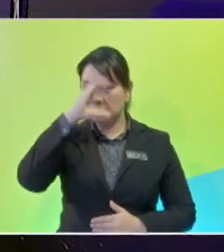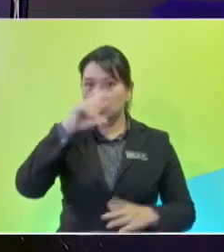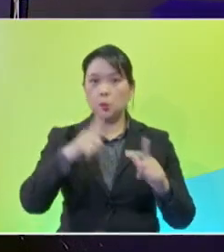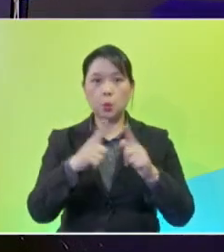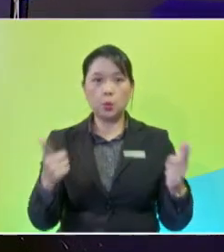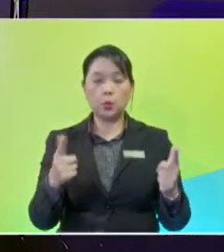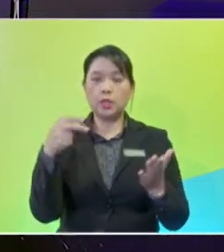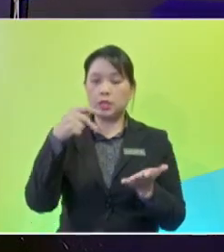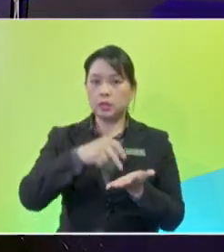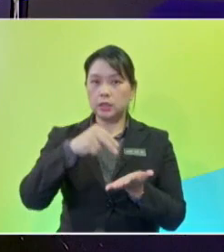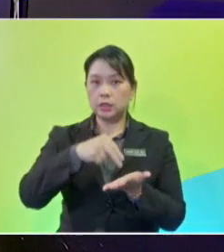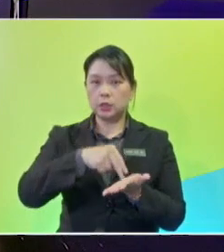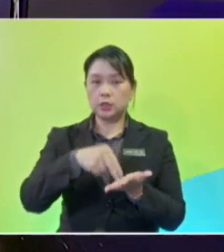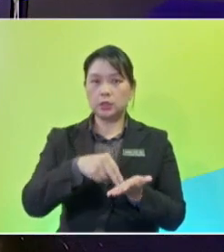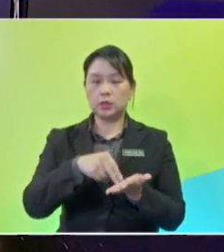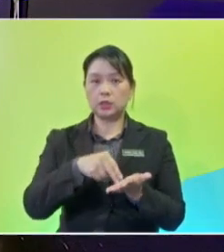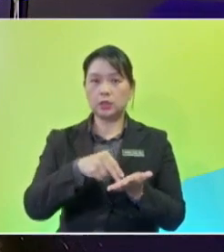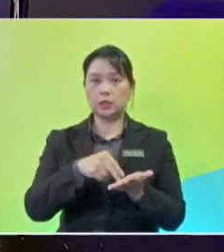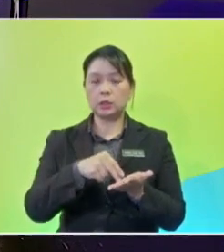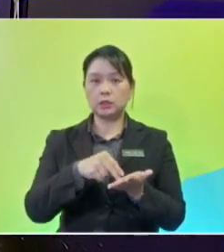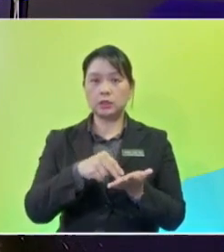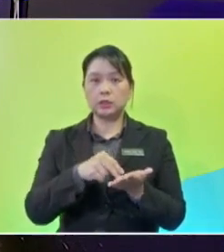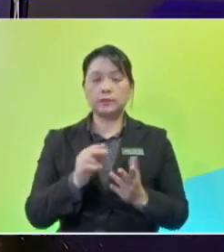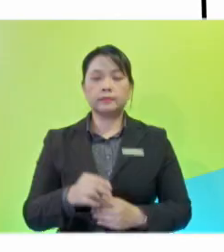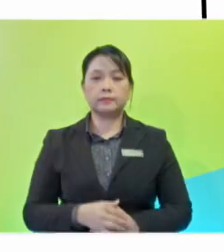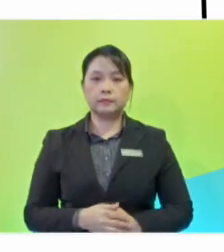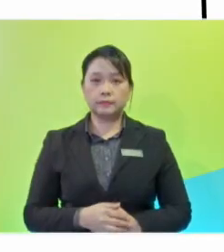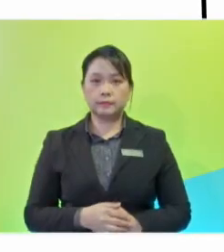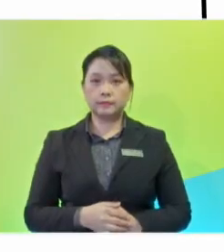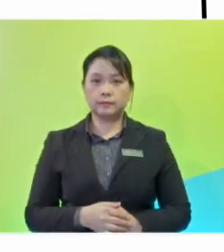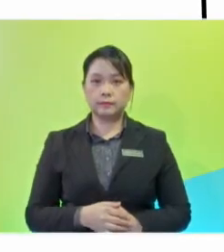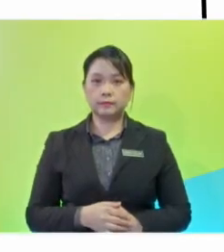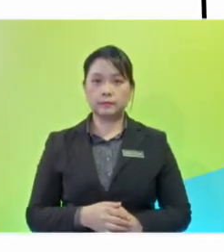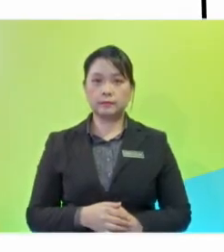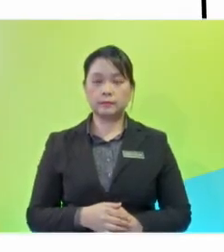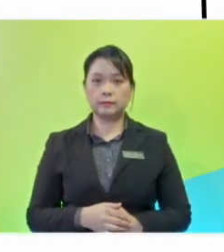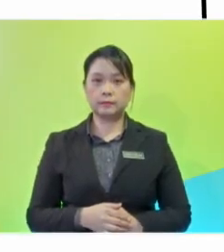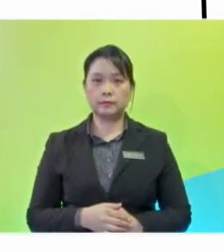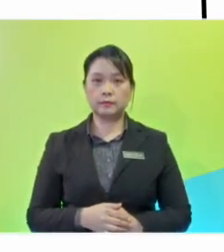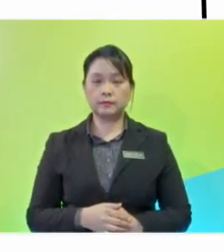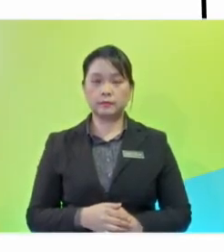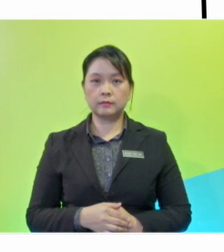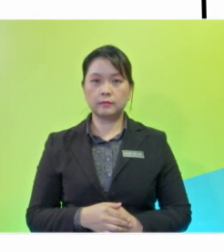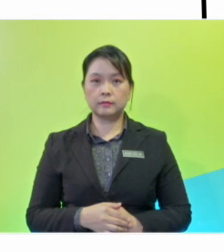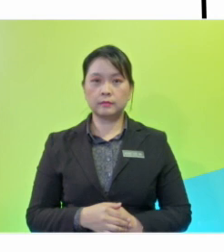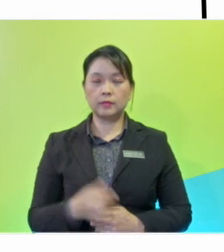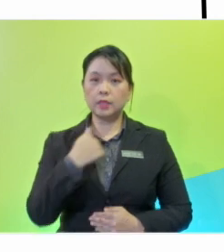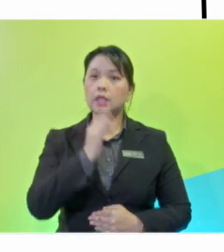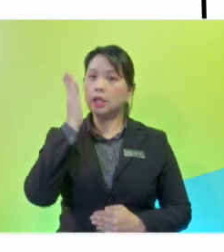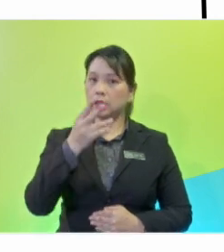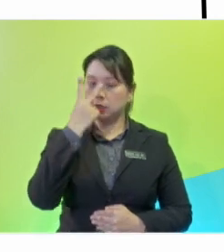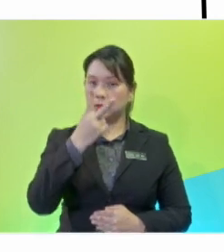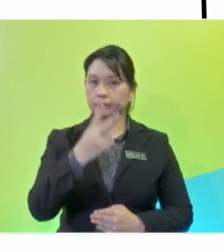untuk pembatas lengkungan x sama y² tolak 2 tolak 3 dan 4G kita ketemu